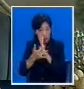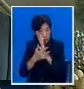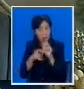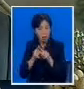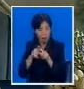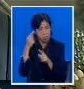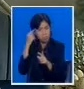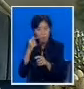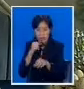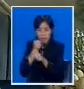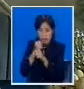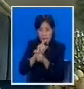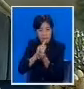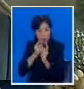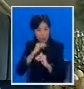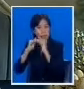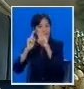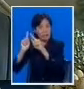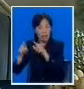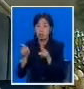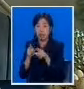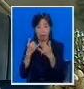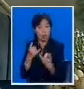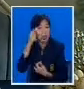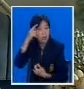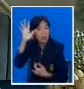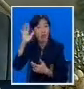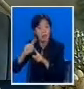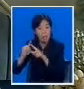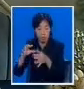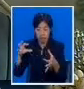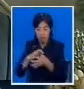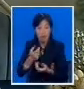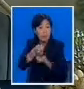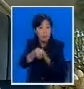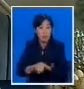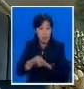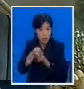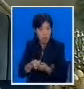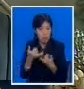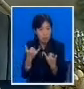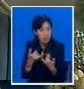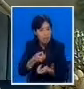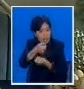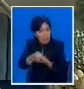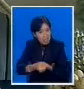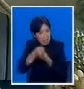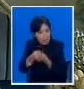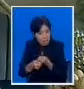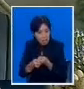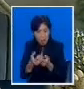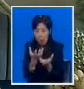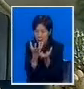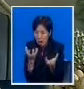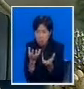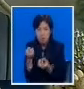ครับแล้วก็แน่นอนครับในชนบทเนี่ยขณะนี้เนี่ยนะครับภาคการเกษตรที่ผลผลิตต่ำในส่วนหนึ่งก็เพราะขาดเรื่องแหล่งน้ำ